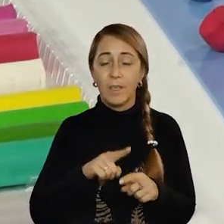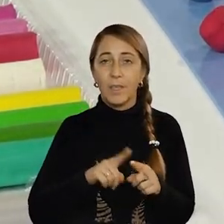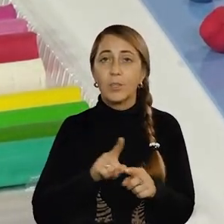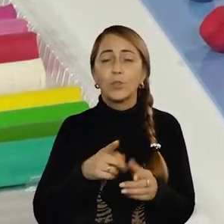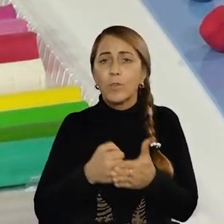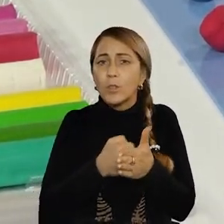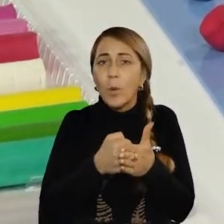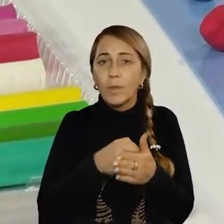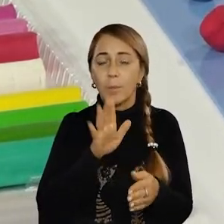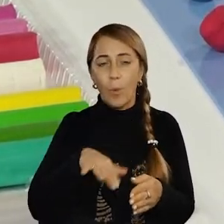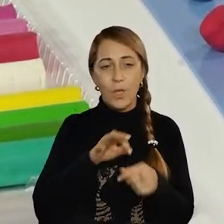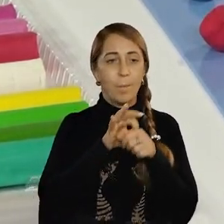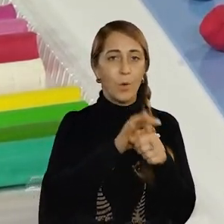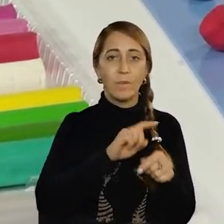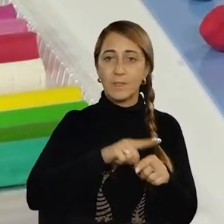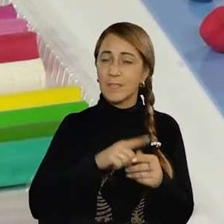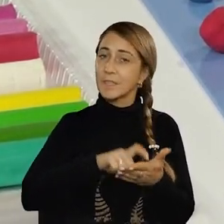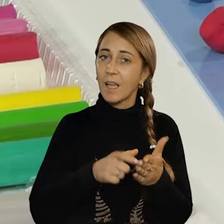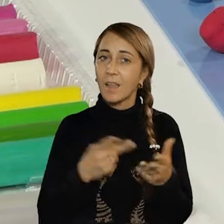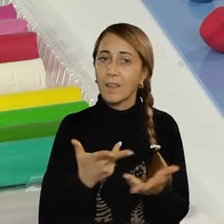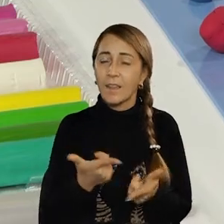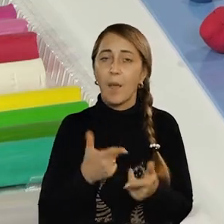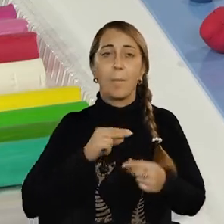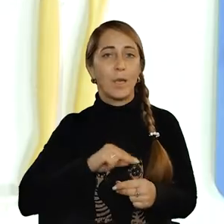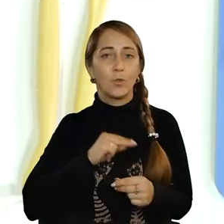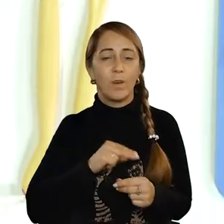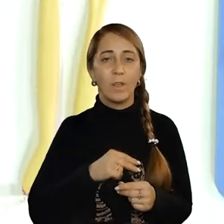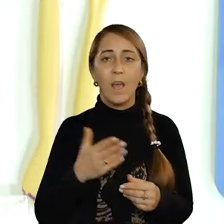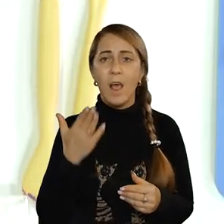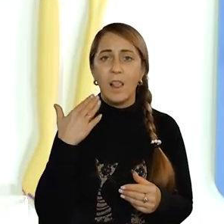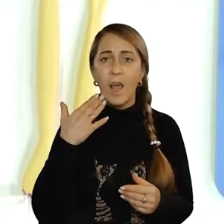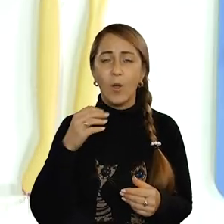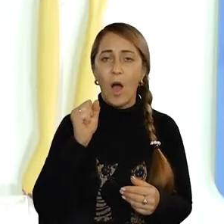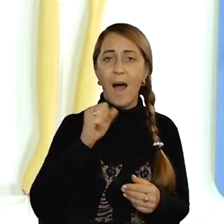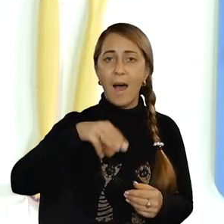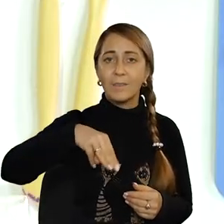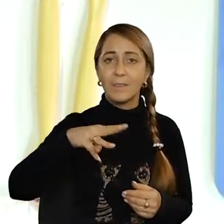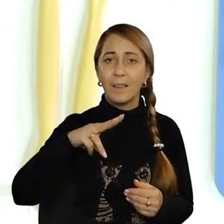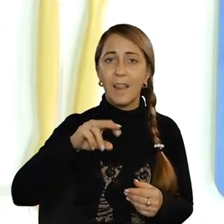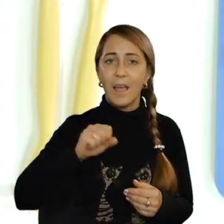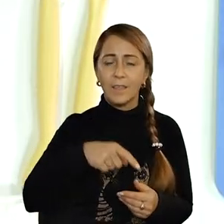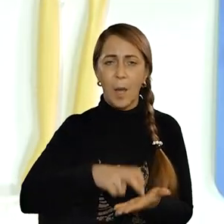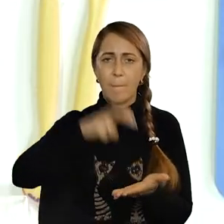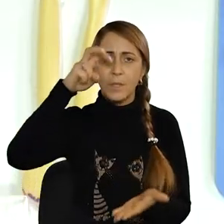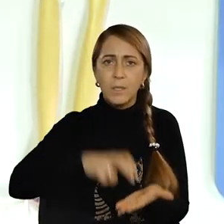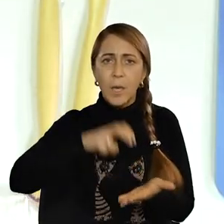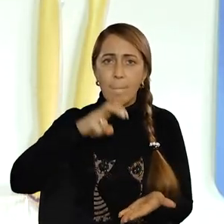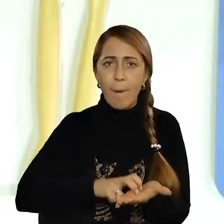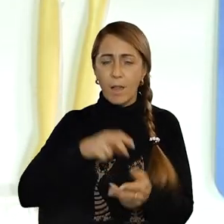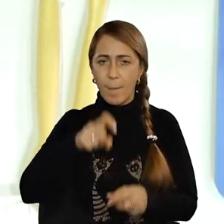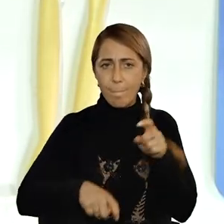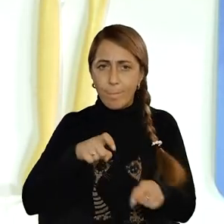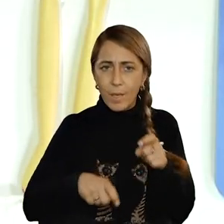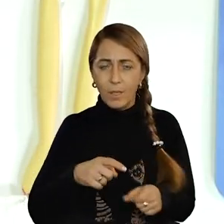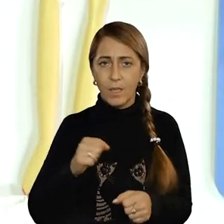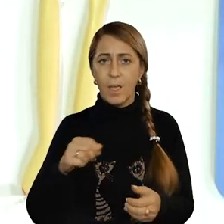досягнення. Потім провів у ті зали, де працювали над собою легкоатлети. Там спортсмени стрибали, бігали,